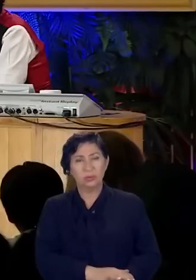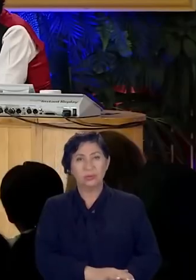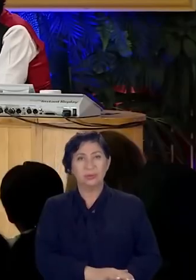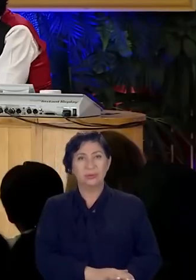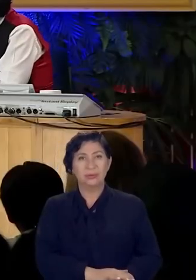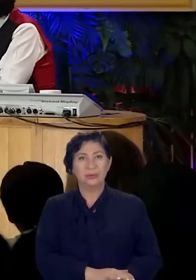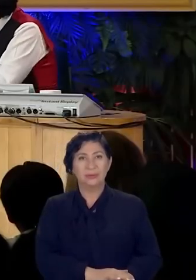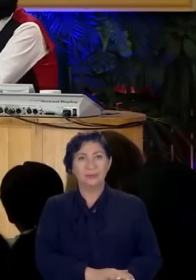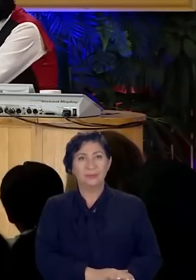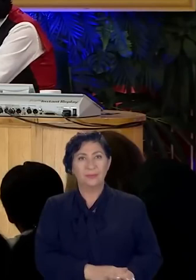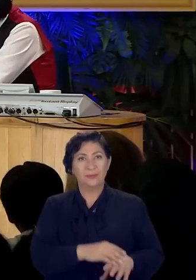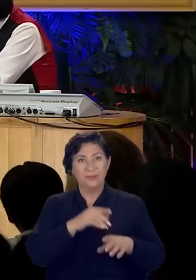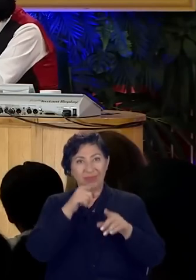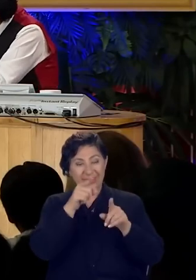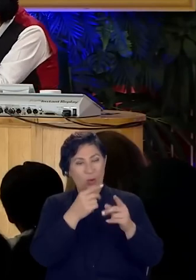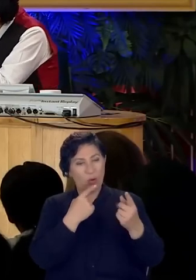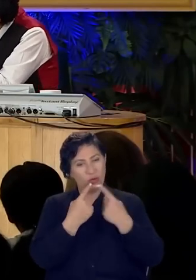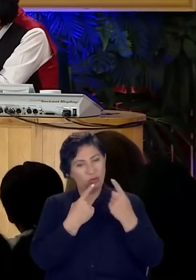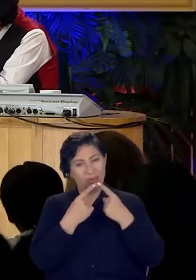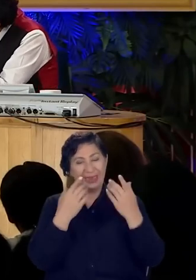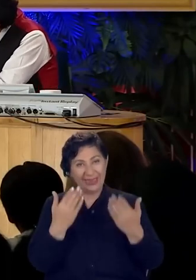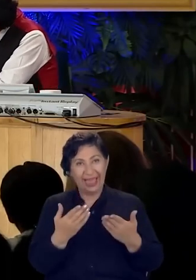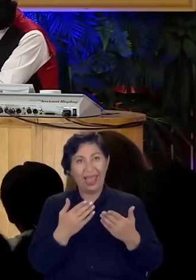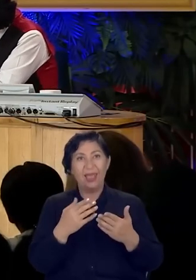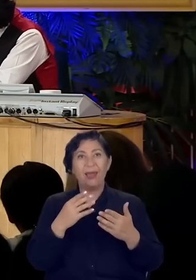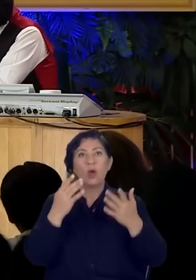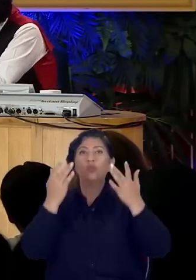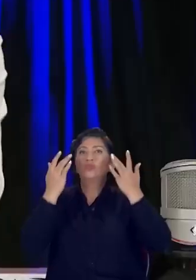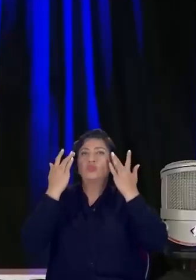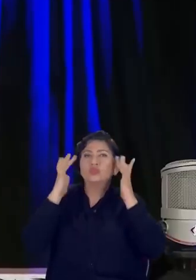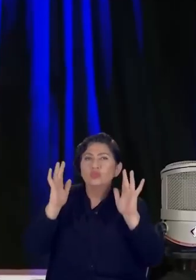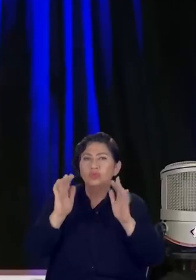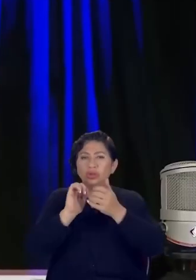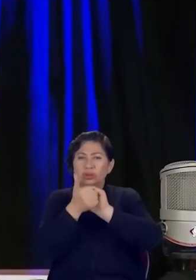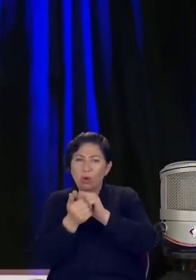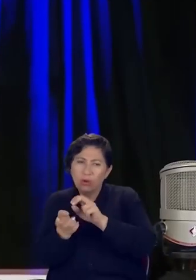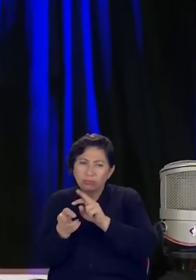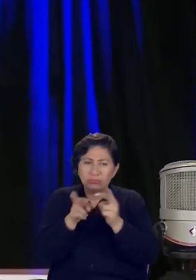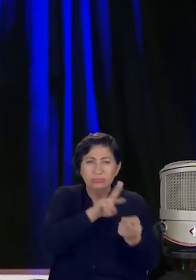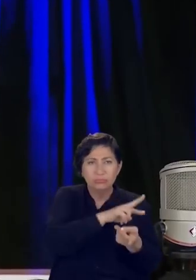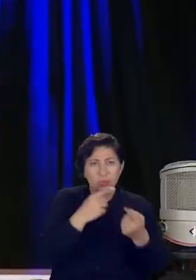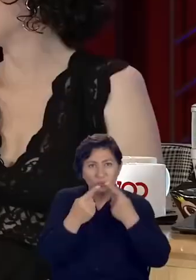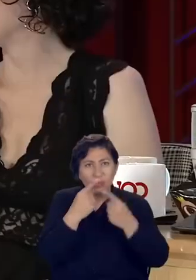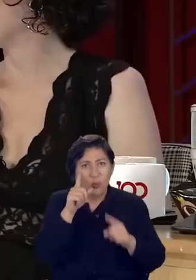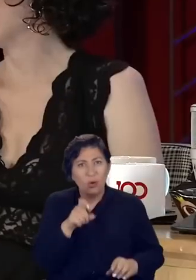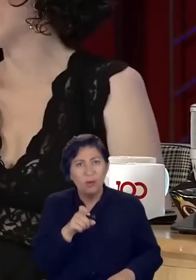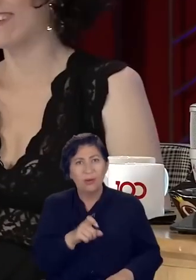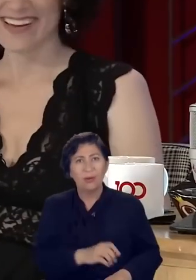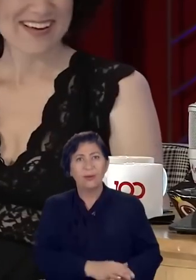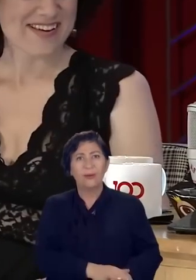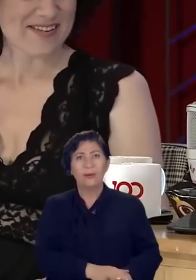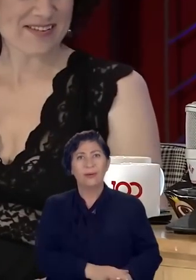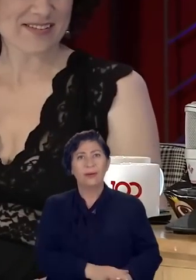Neyi? Mesela sizle konuşurken de entelektüelden spora geçiyor mu?